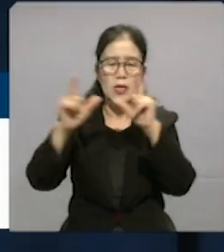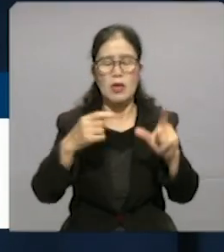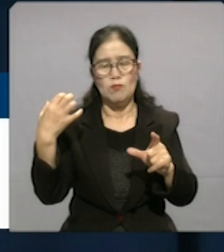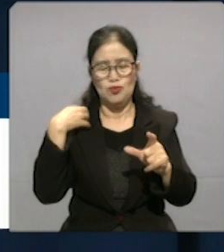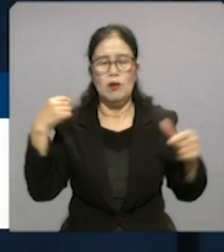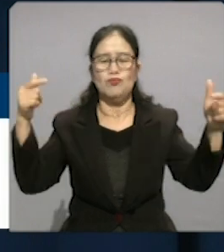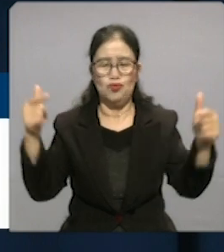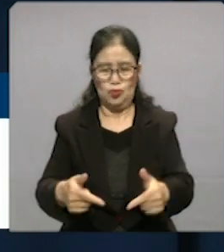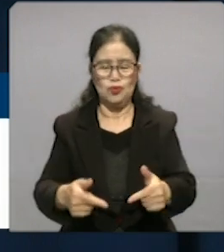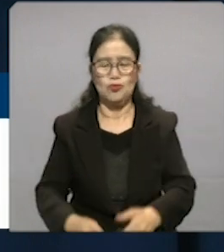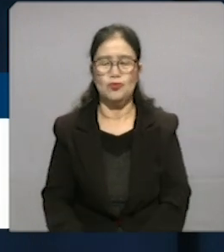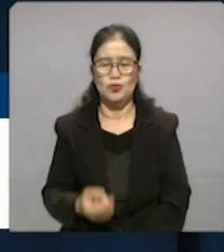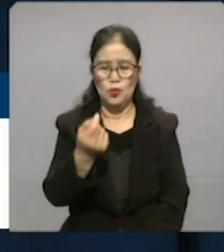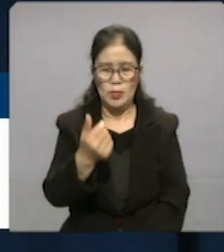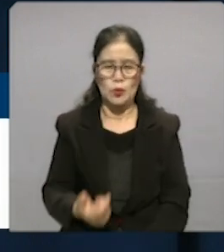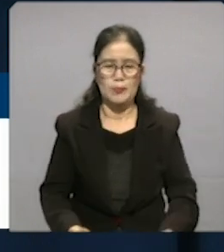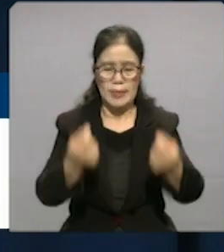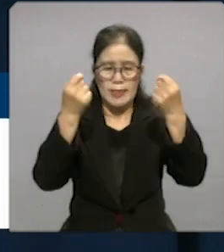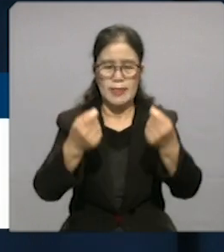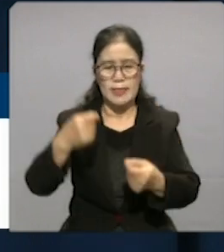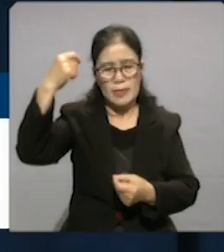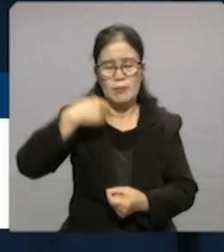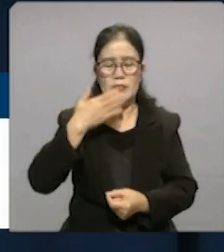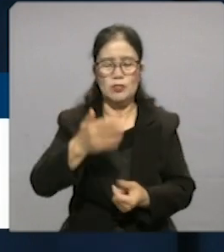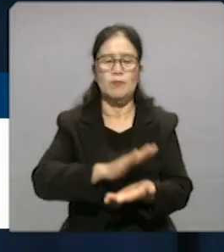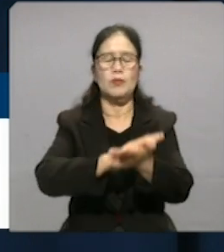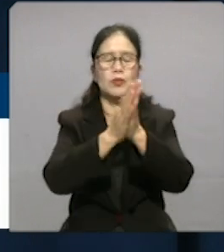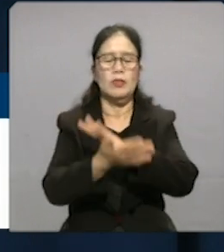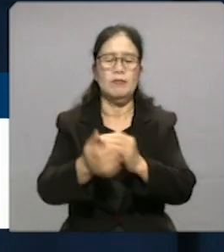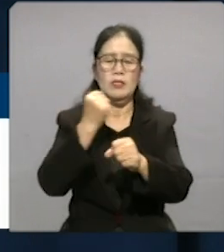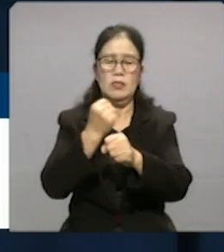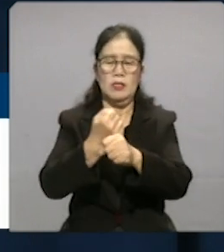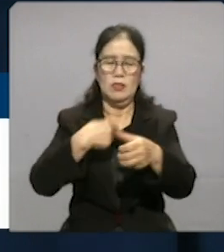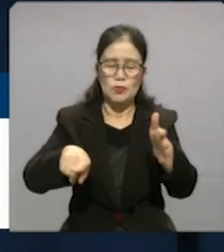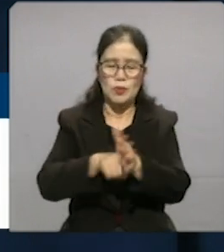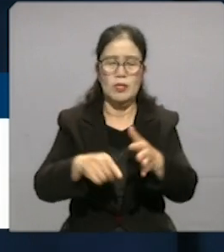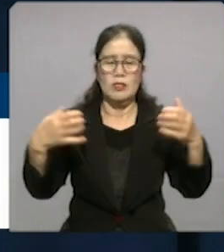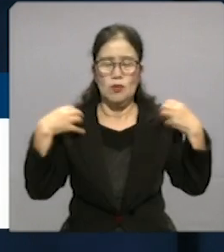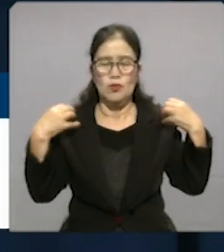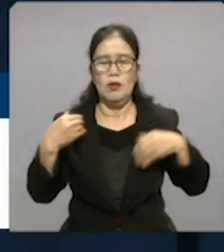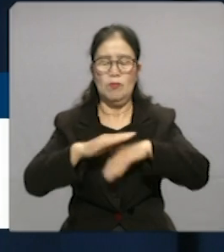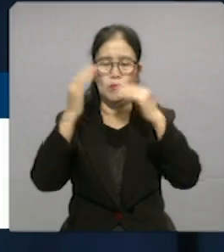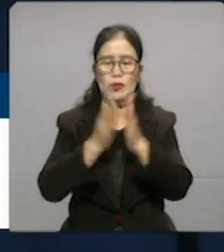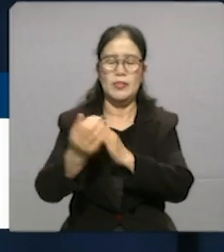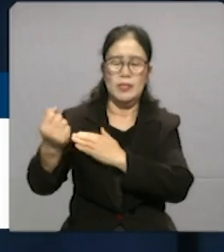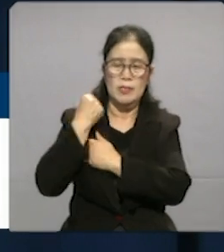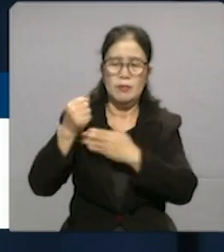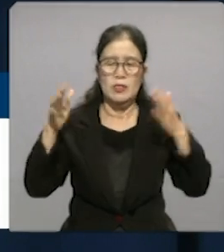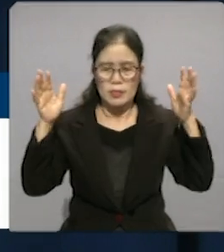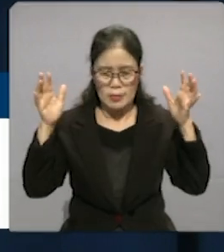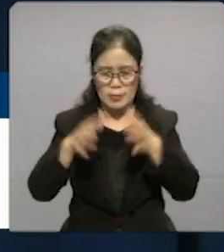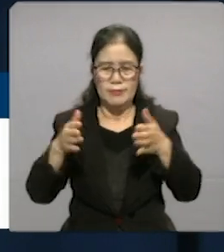부담은 덜어드리고 조금이라도 빨리 체감할 수 있는 변화를 만들어내기 위해 정부의 모든